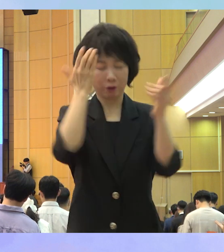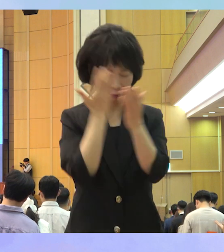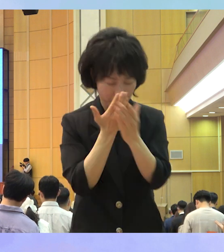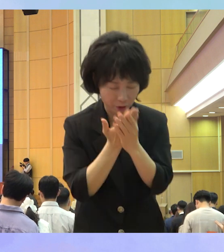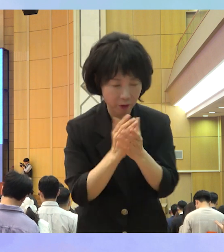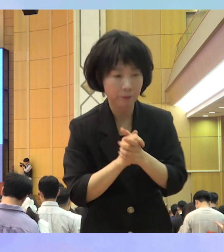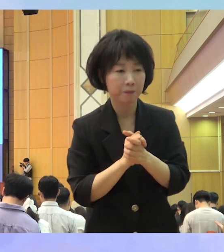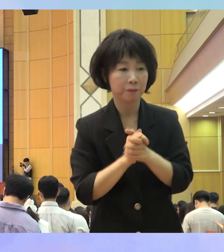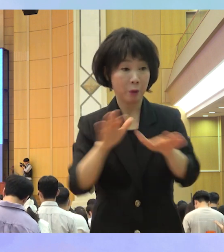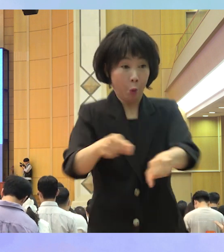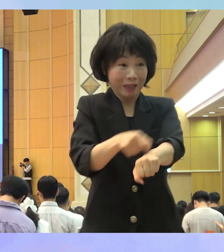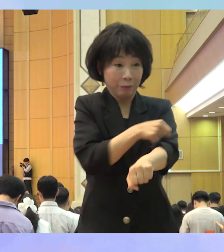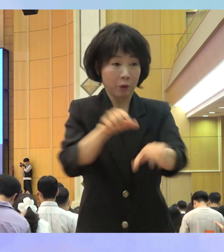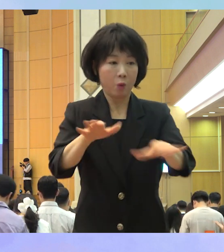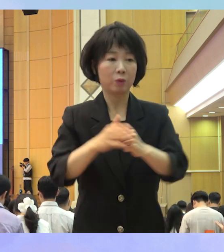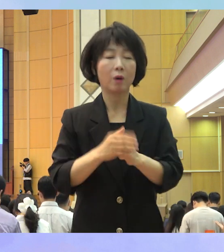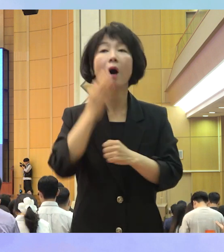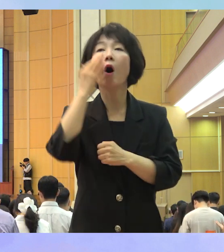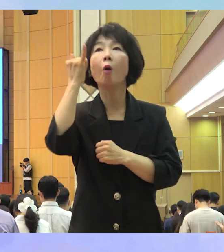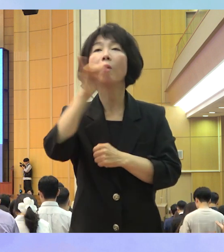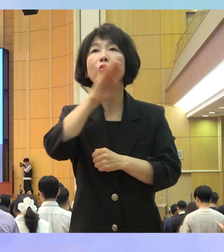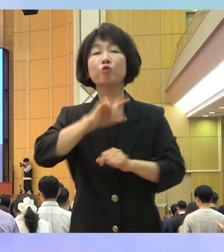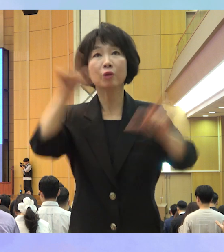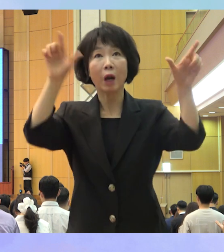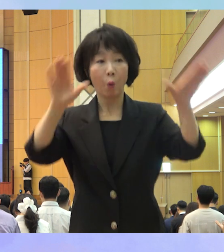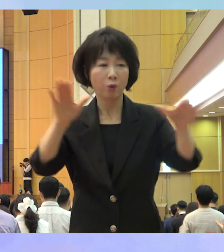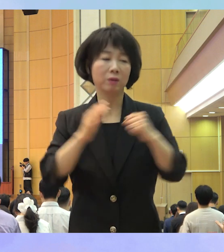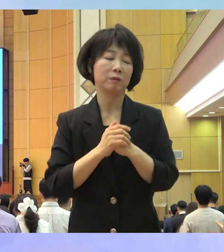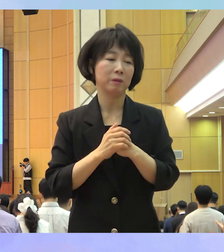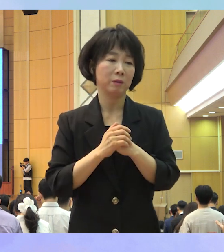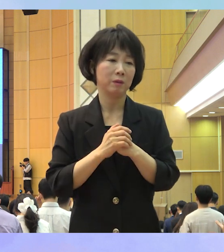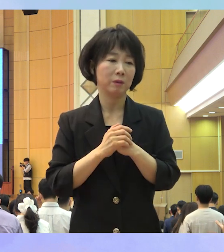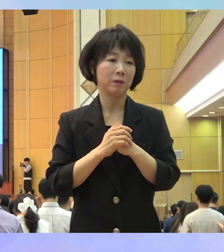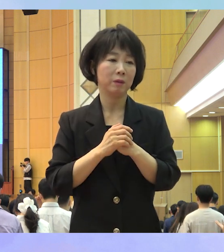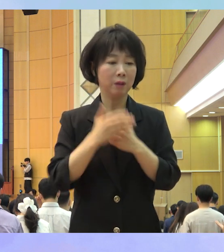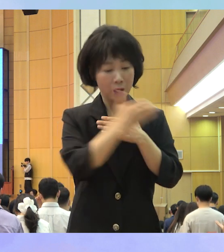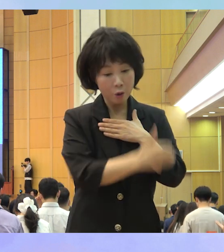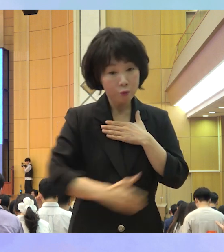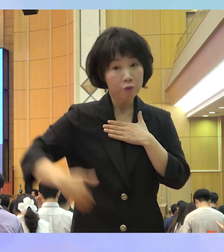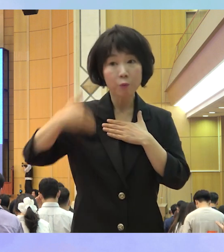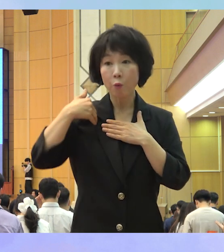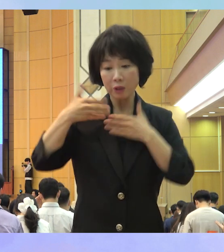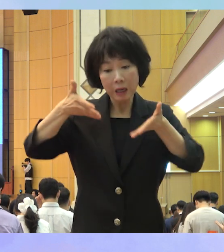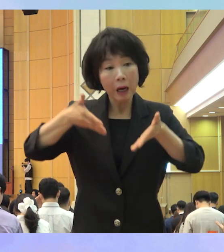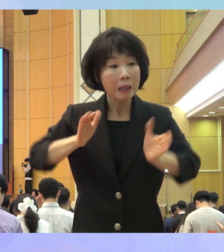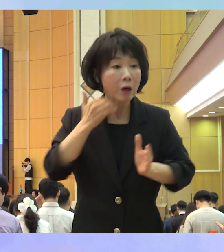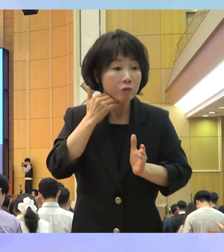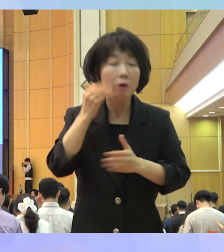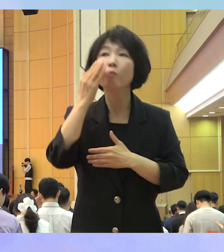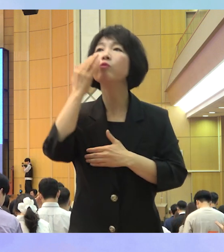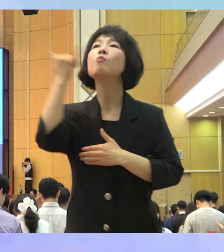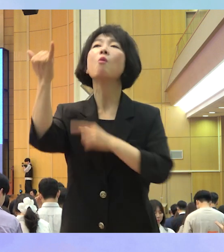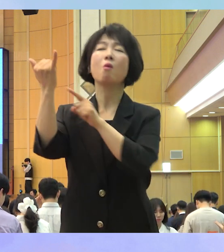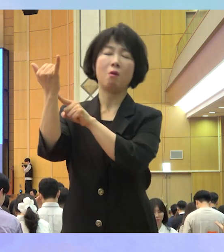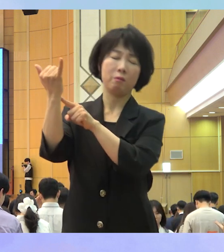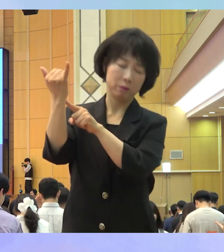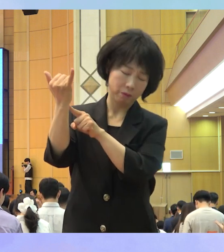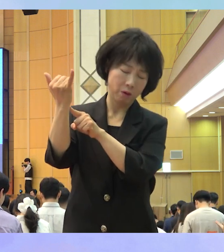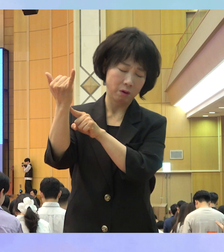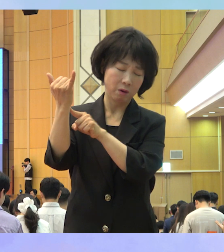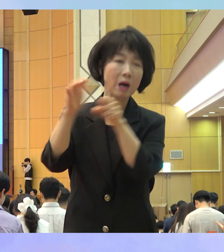주시고, 특별히 오늘 어버이 주일을 맞이하여서 우리 육적으로 하나님의